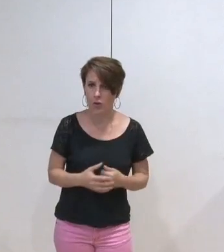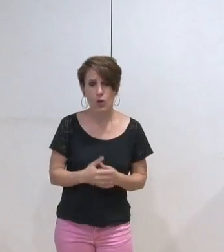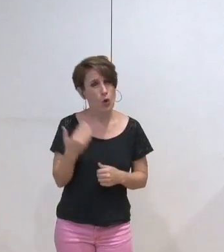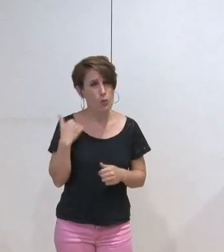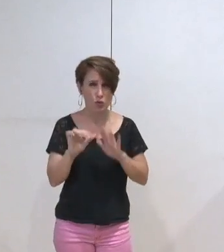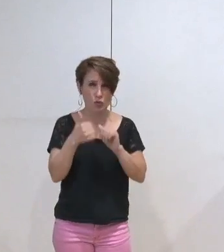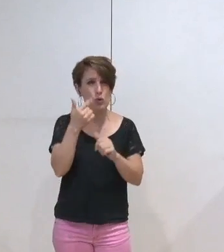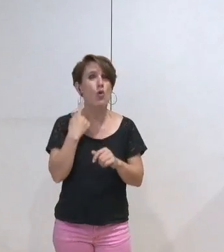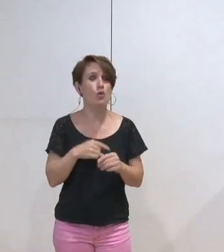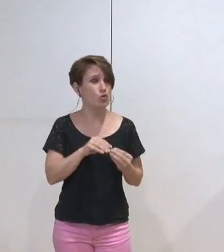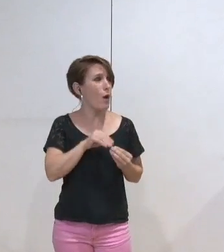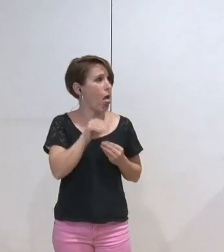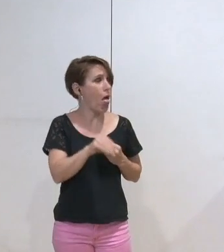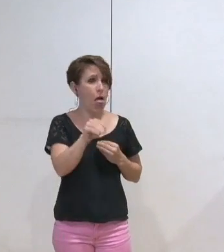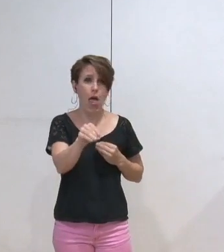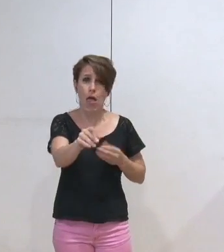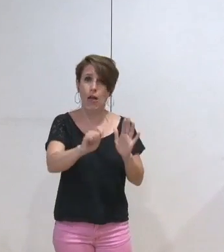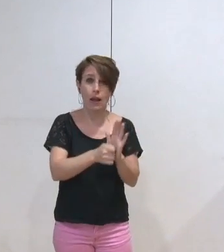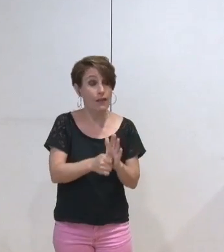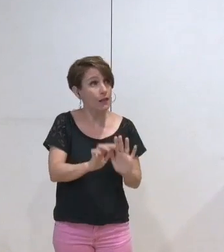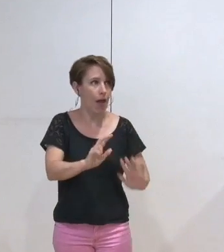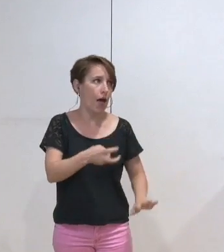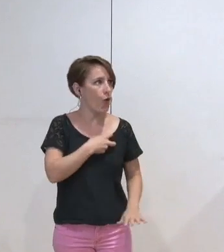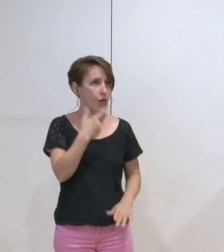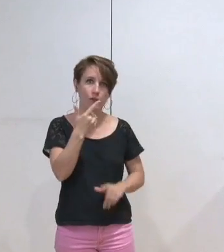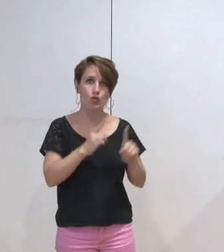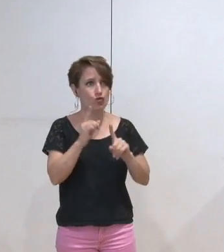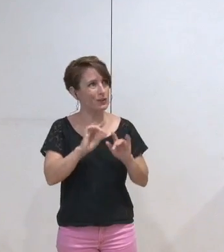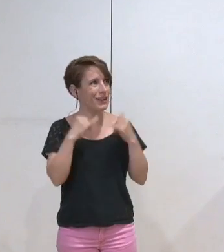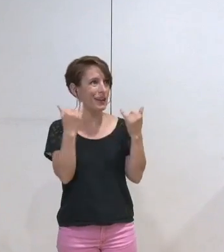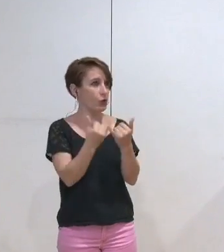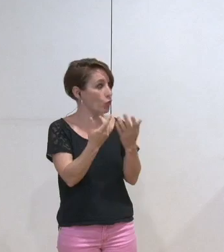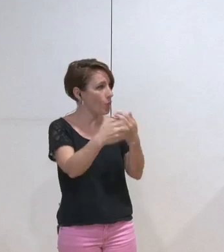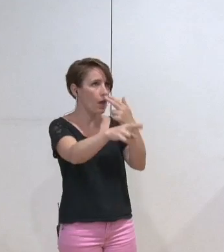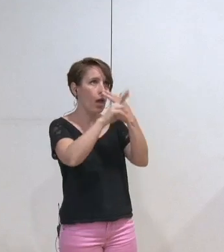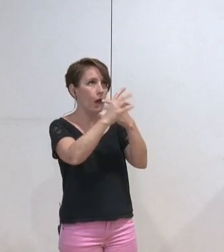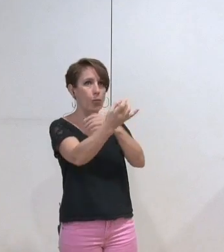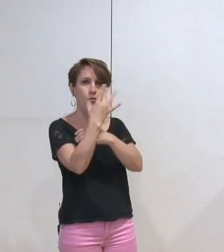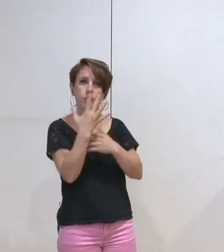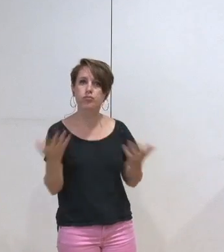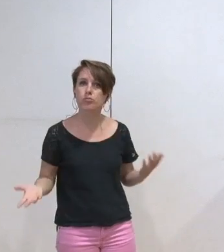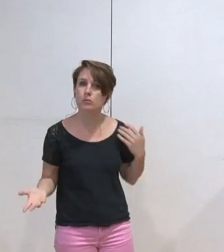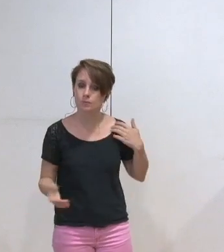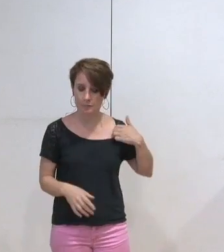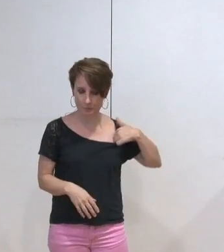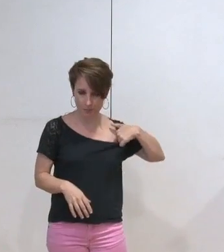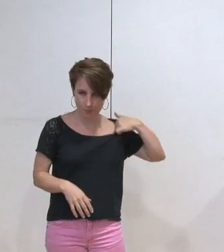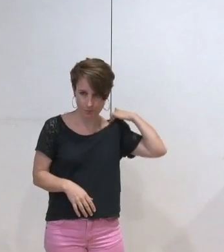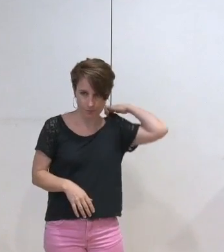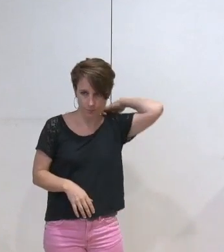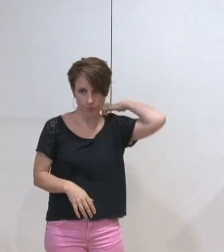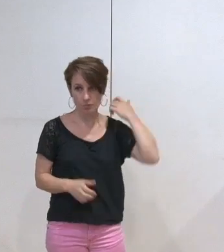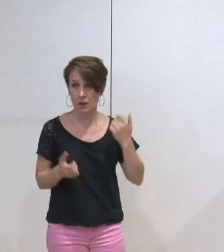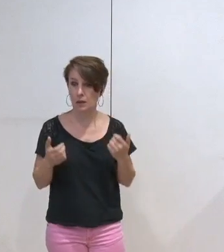juin et votre annonce que le que leur question resté sans réponse n'avait pas lieu d'être débattu cette réunion ne semble pas